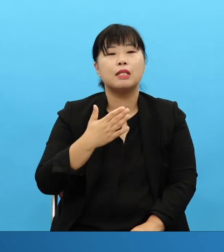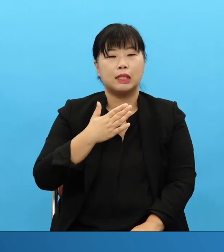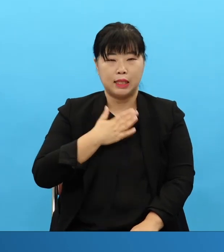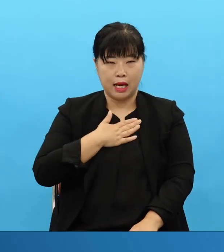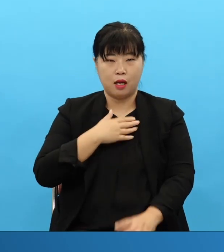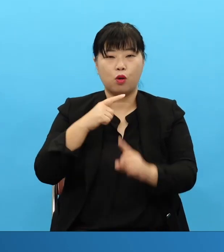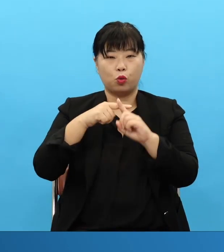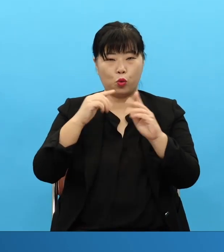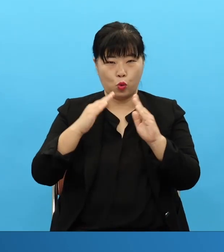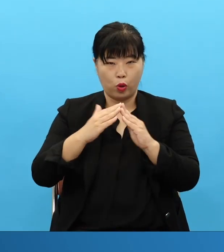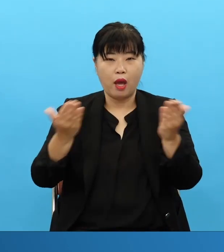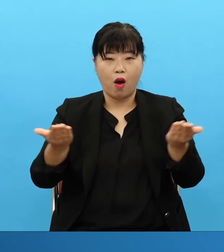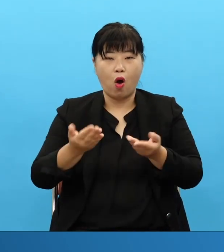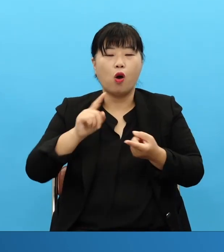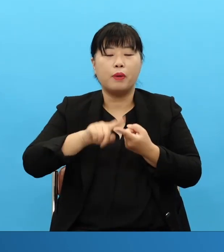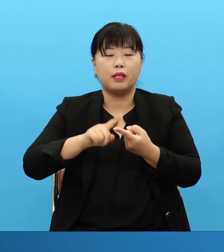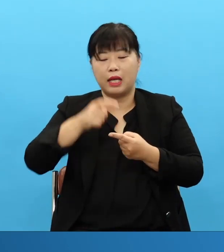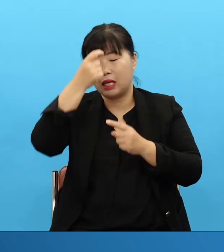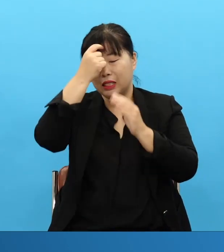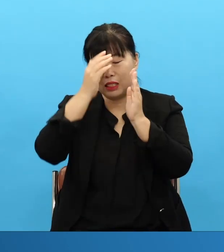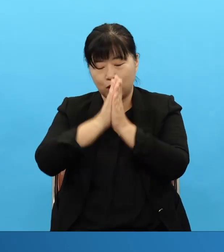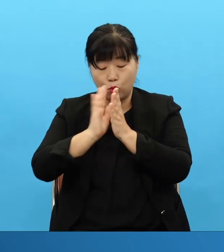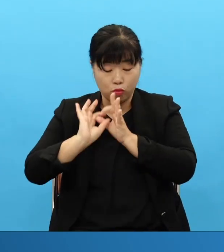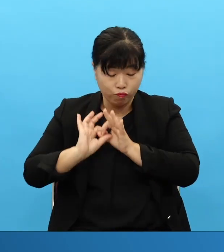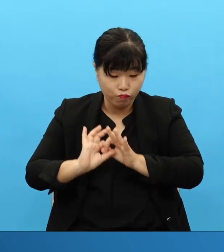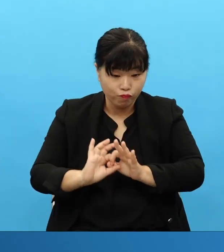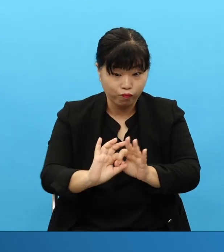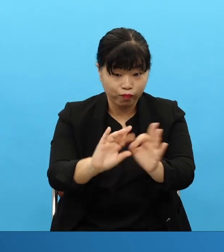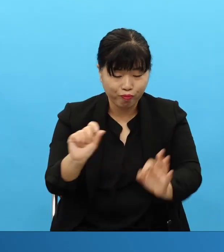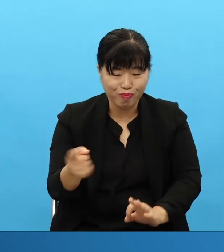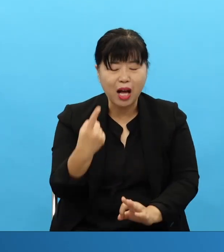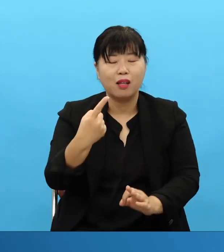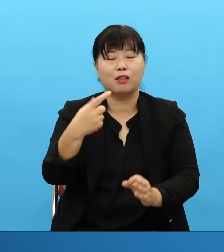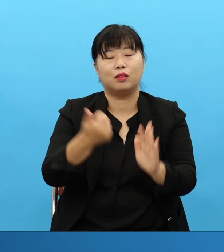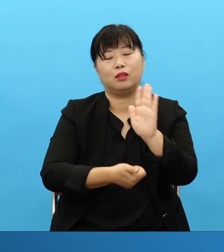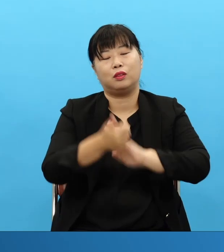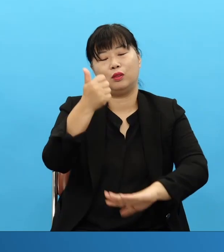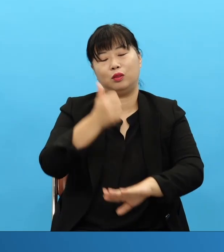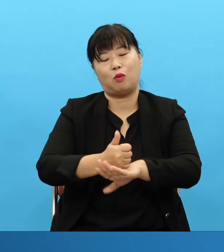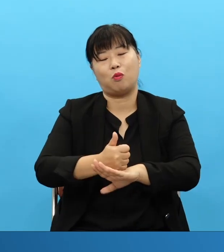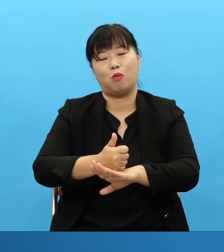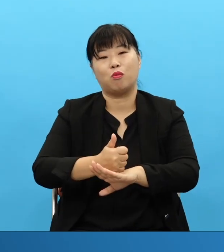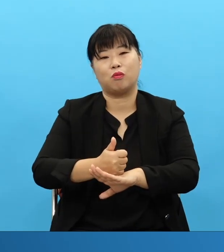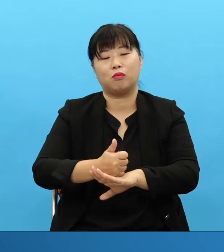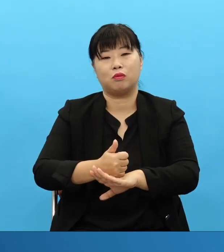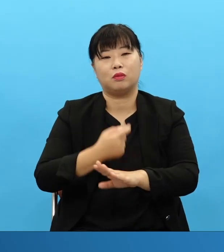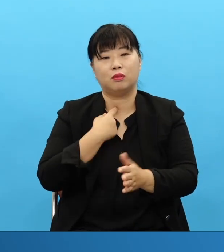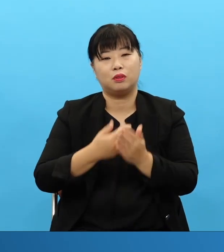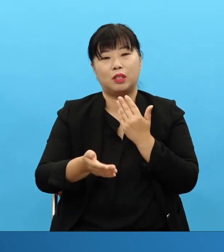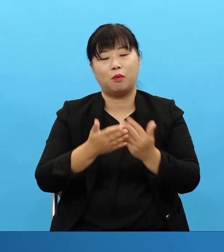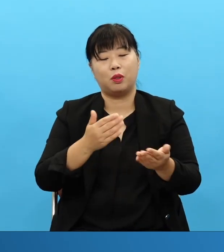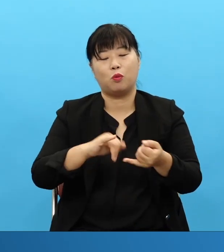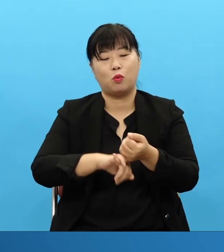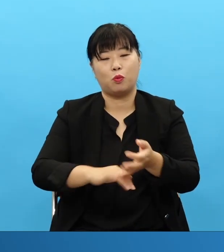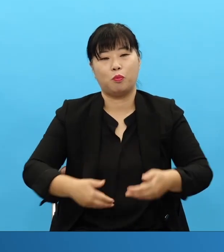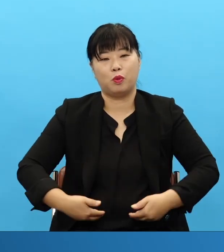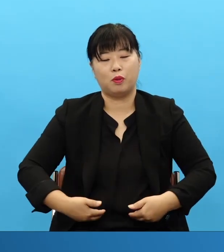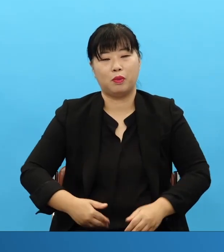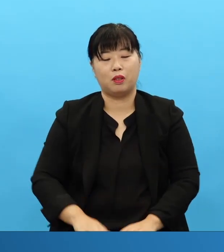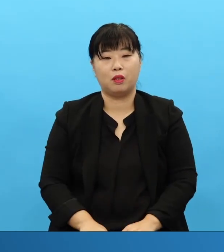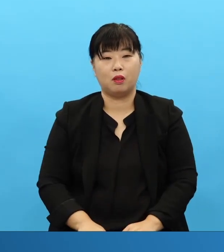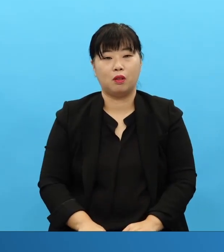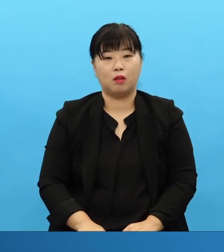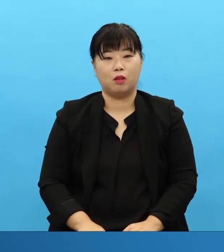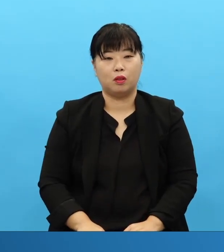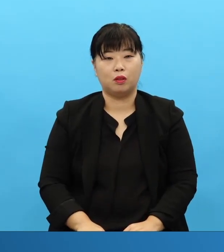여기서 와야 돼요. From within this, our title. 이게 키입니다. That is the key. 그래서 어떨 때는 기다리는 겁니다.